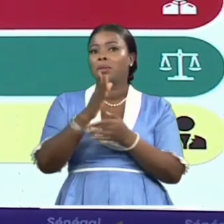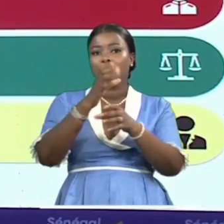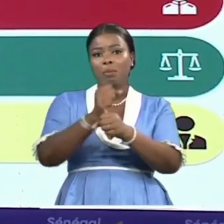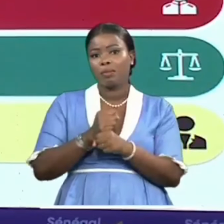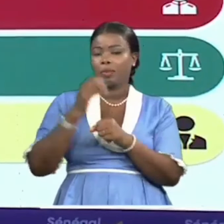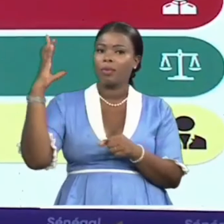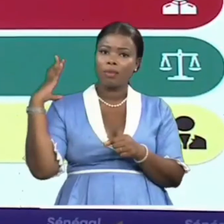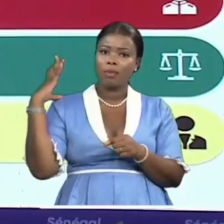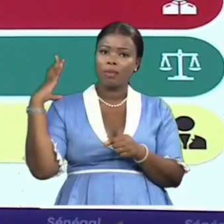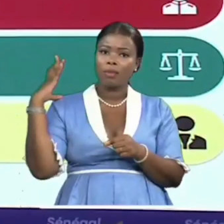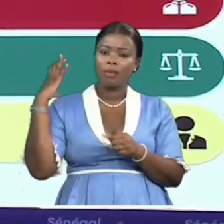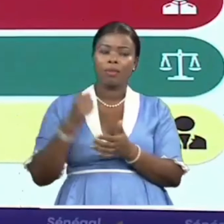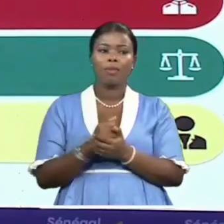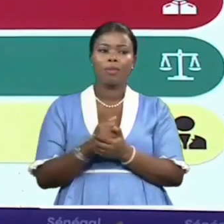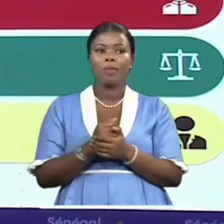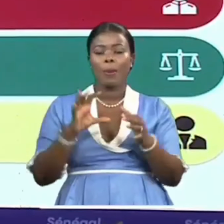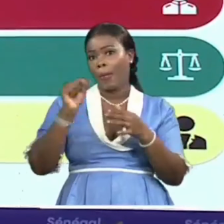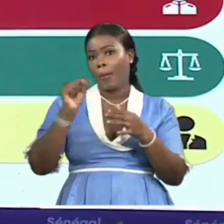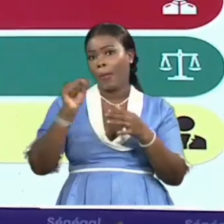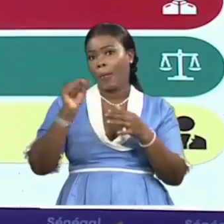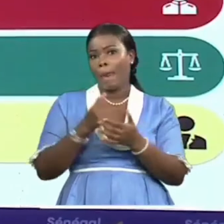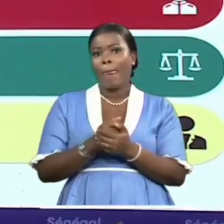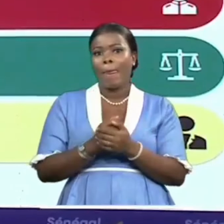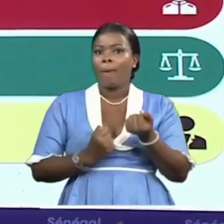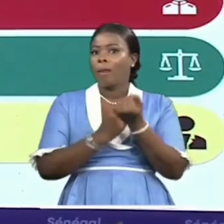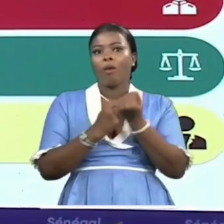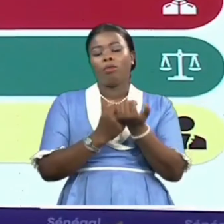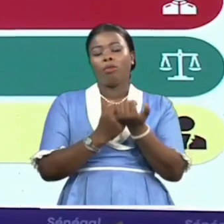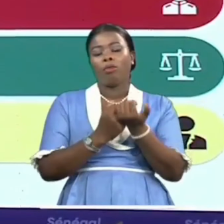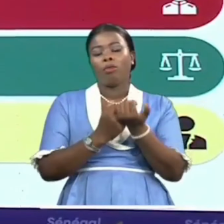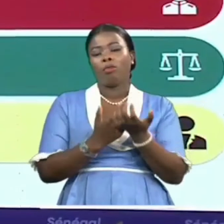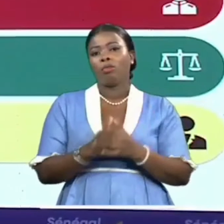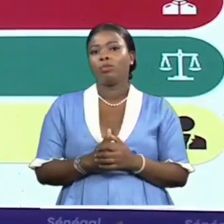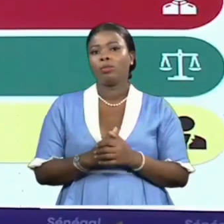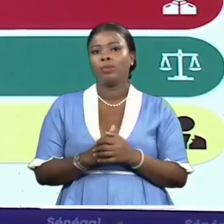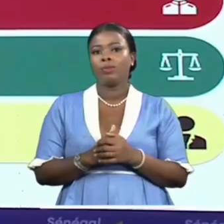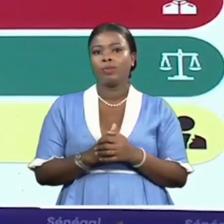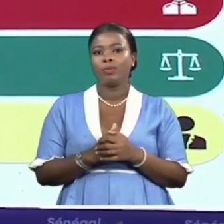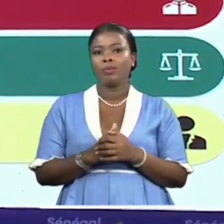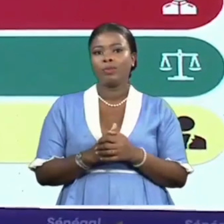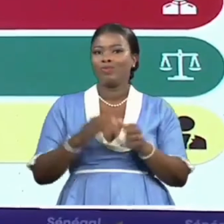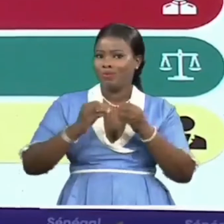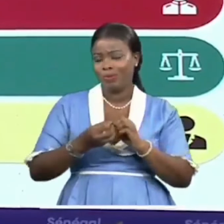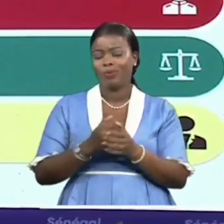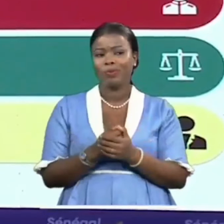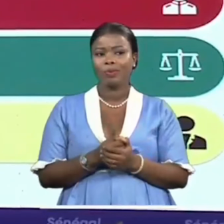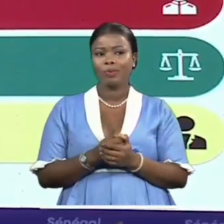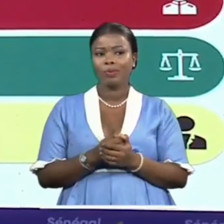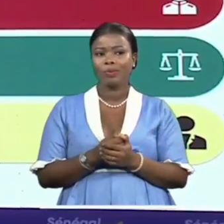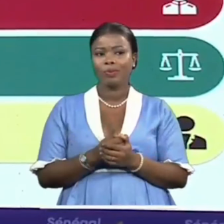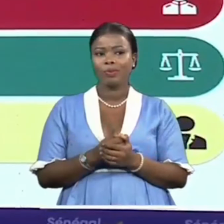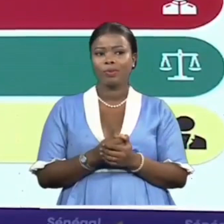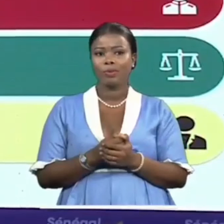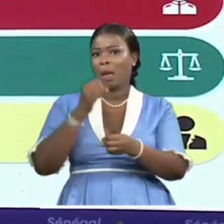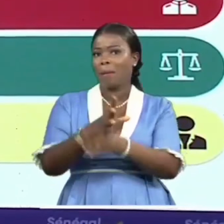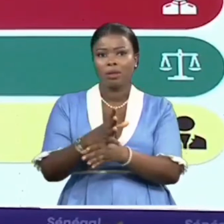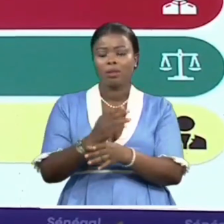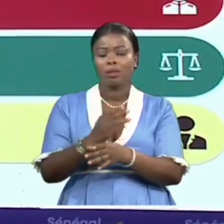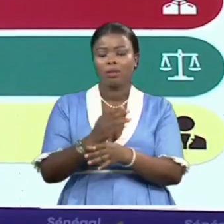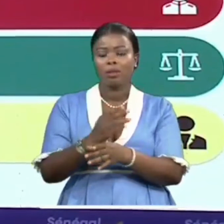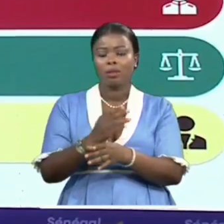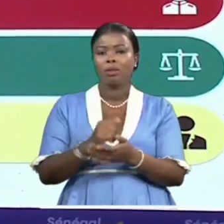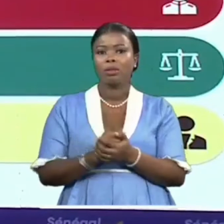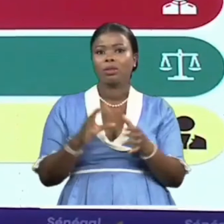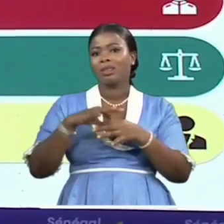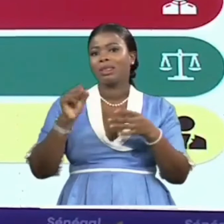définition des défis développement endogène à partir des